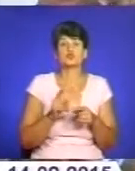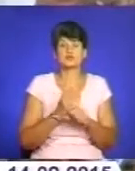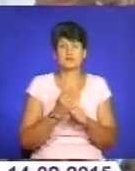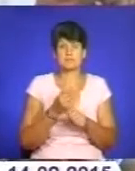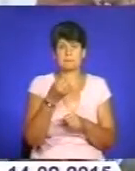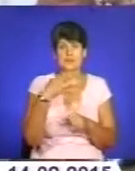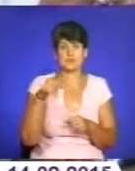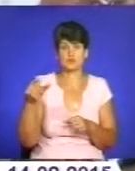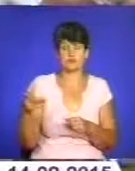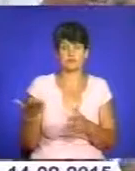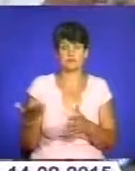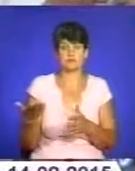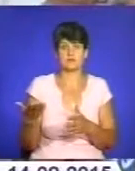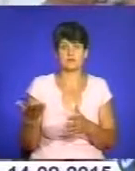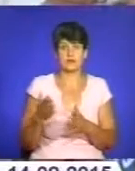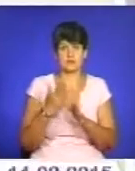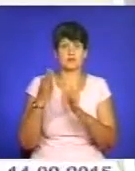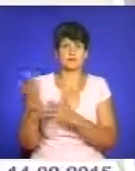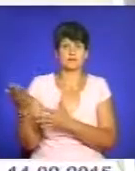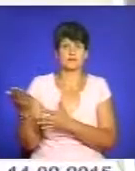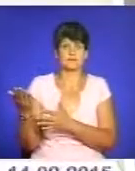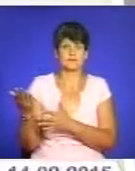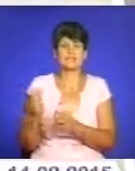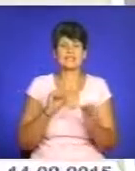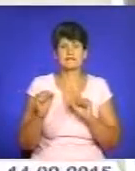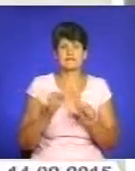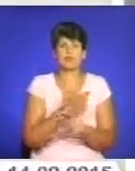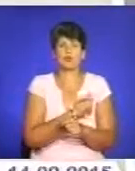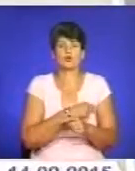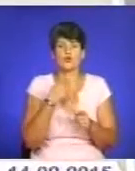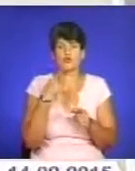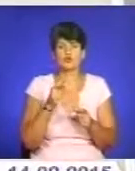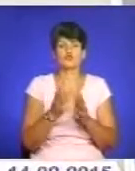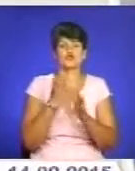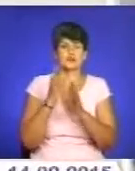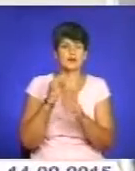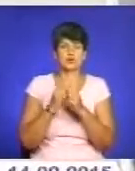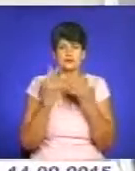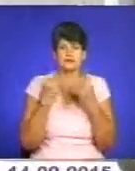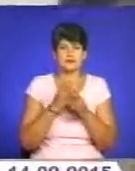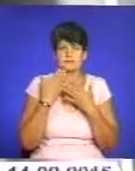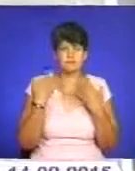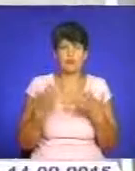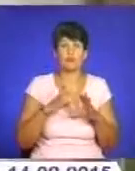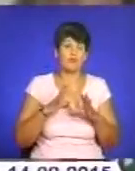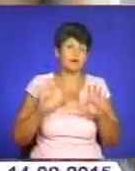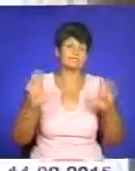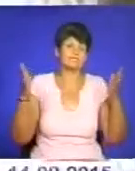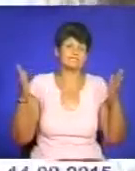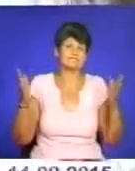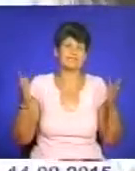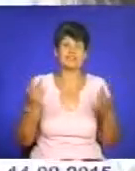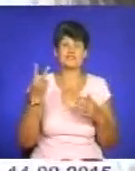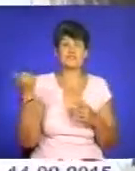15 чоловік і решту зробити чергу? Керівництво поліклініки запевняє, що черги не щодня. Бувають збіги обставин.